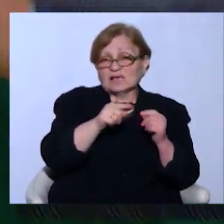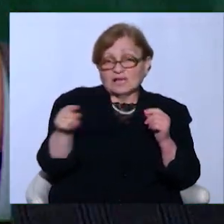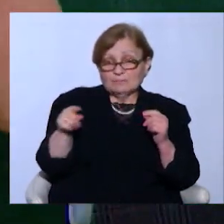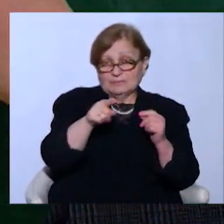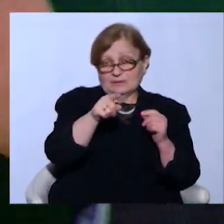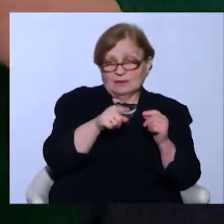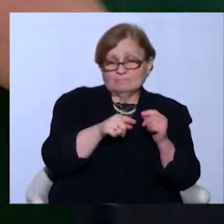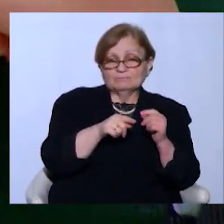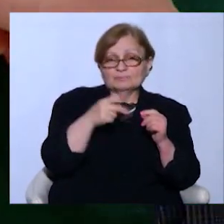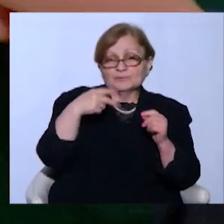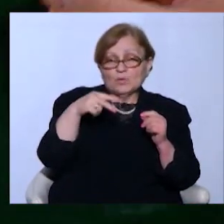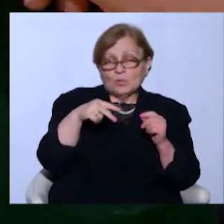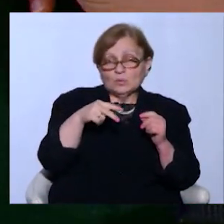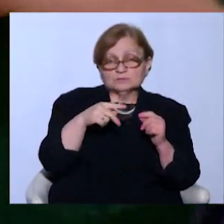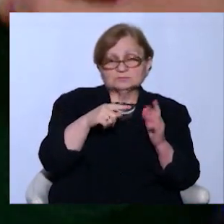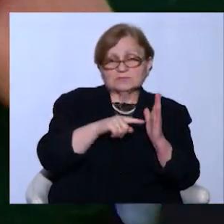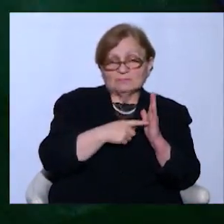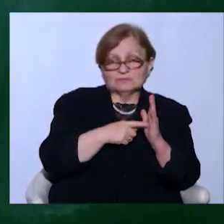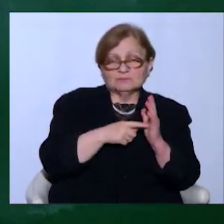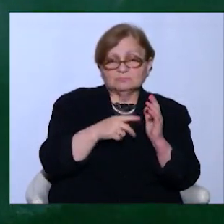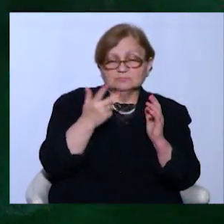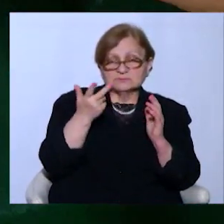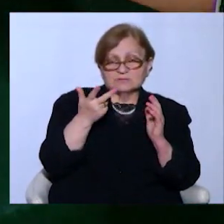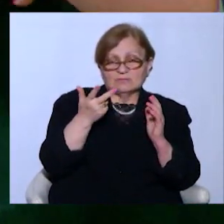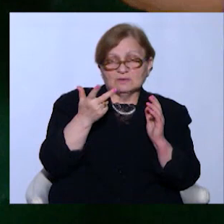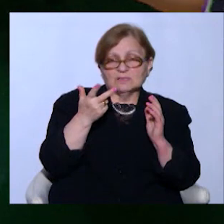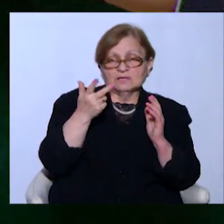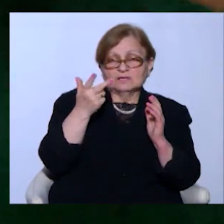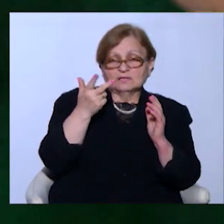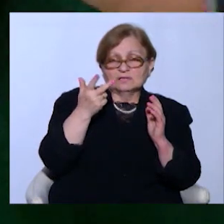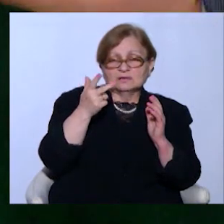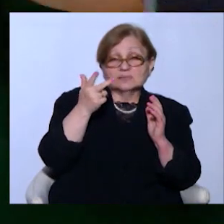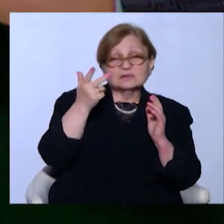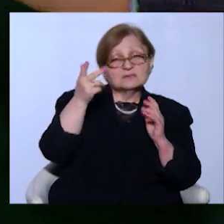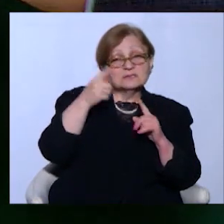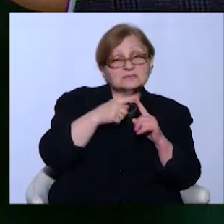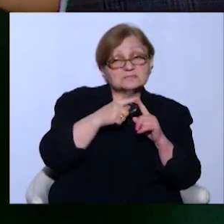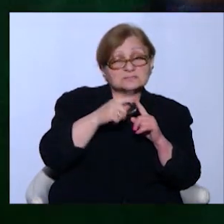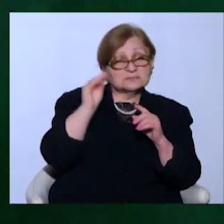იქნება 20 გამრავლებული 3 ხარისხად X-ი.